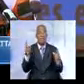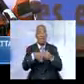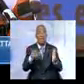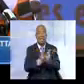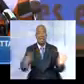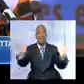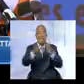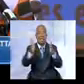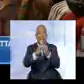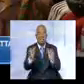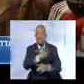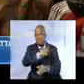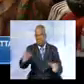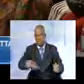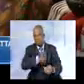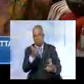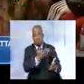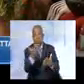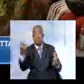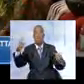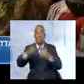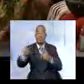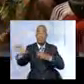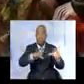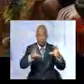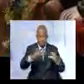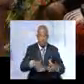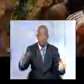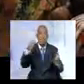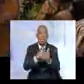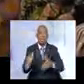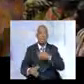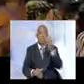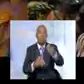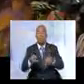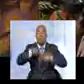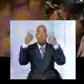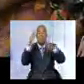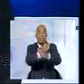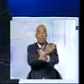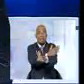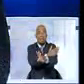le réseau des femmes élues et des organismes internationaux pour parler de développement.